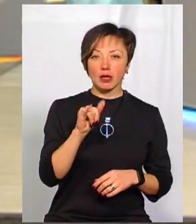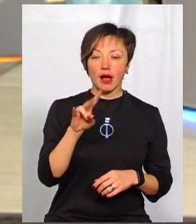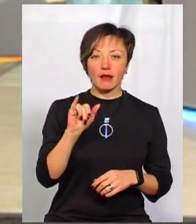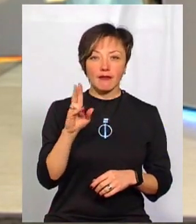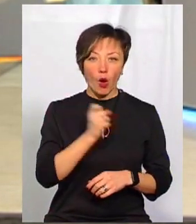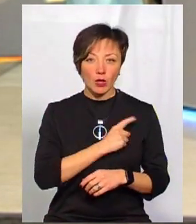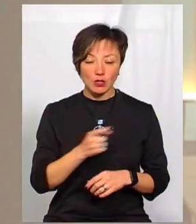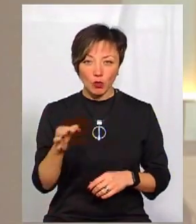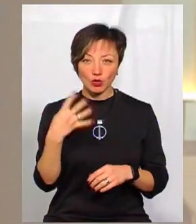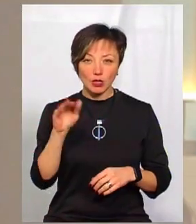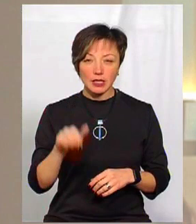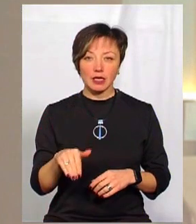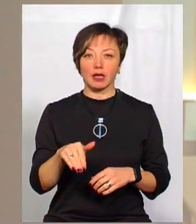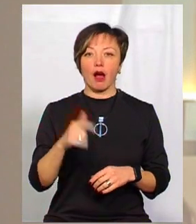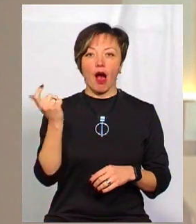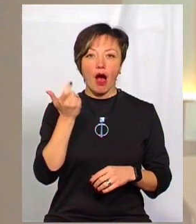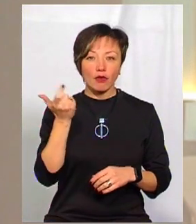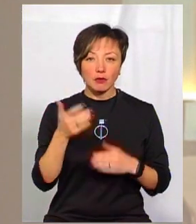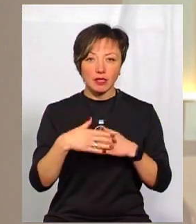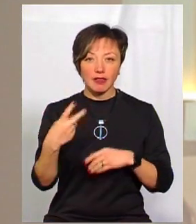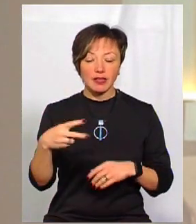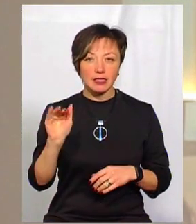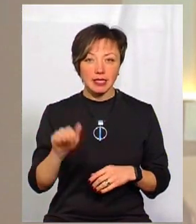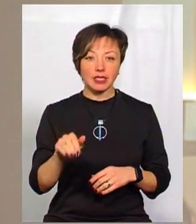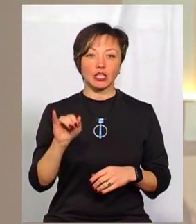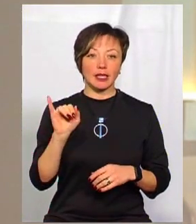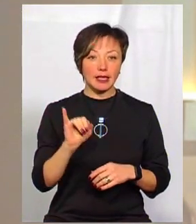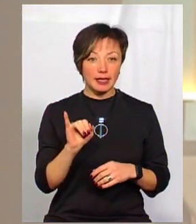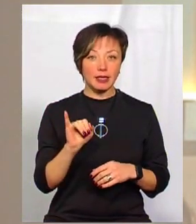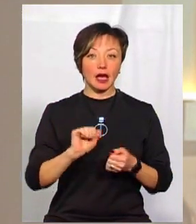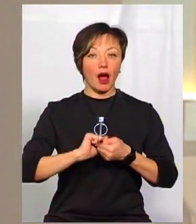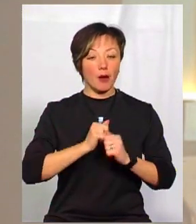40 тисяч, Дрогобицький Яр в Харкові близько 20,